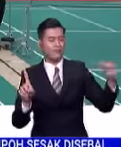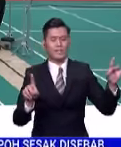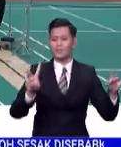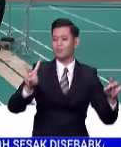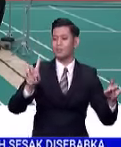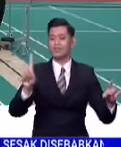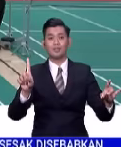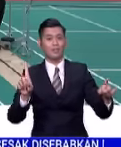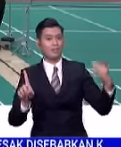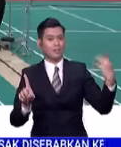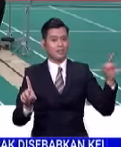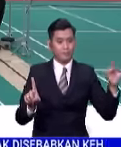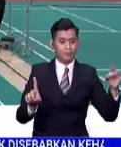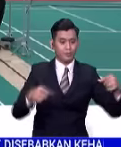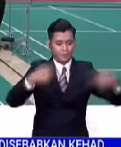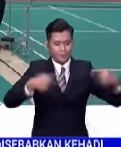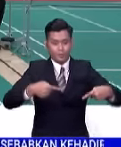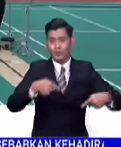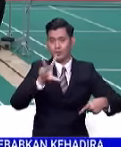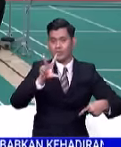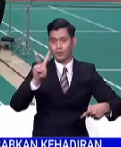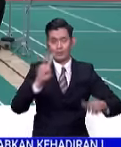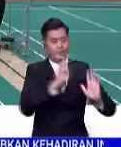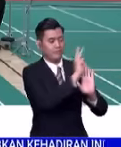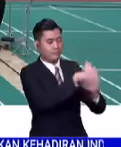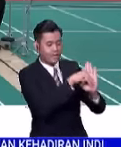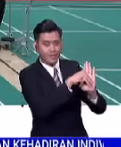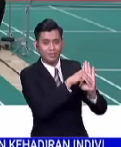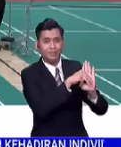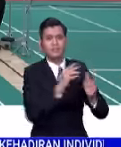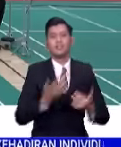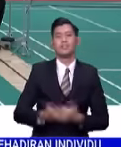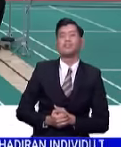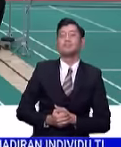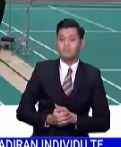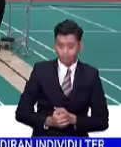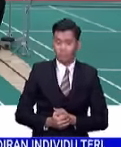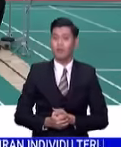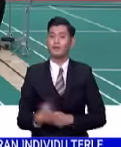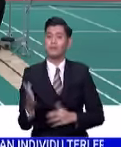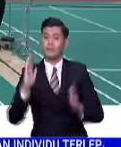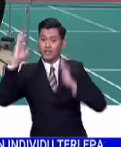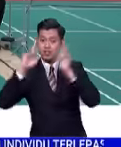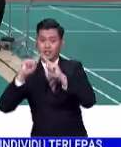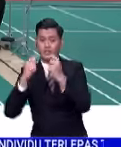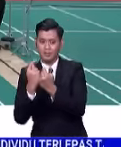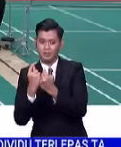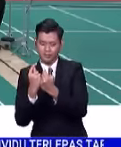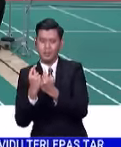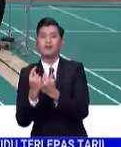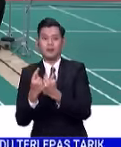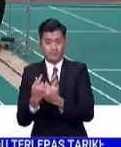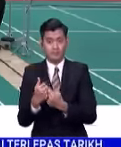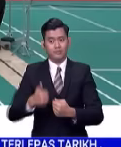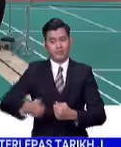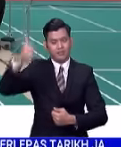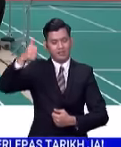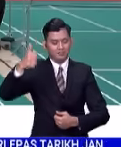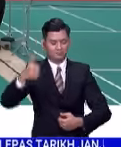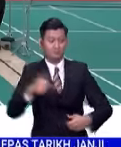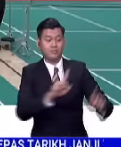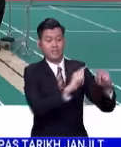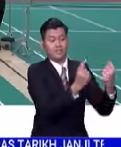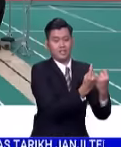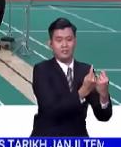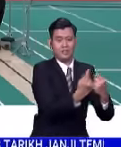21-18-21-18 dalam pertarungan selama 32 minit. Pasangan muda berusia 20 tahun itu menewaskan pasangan Denmark Sweden Christopher